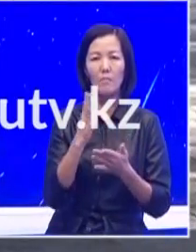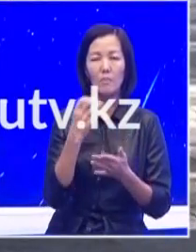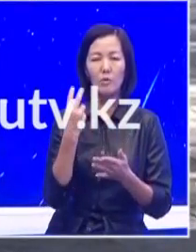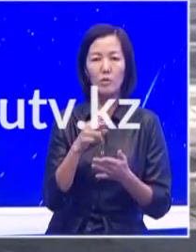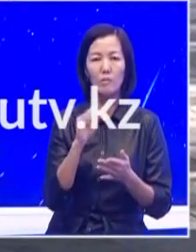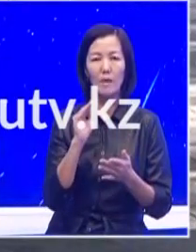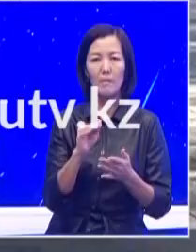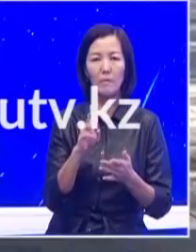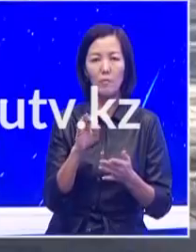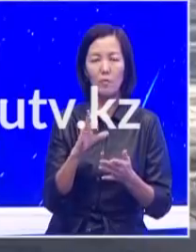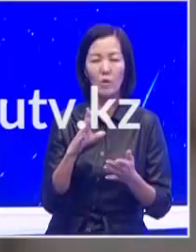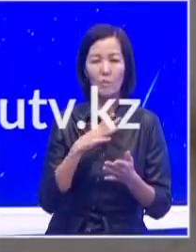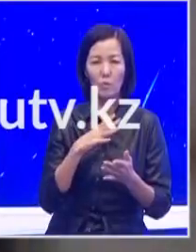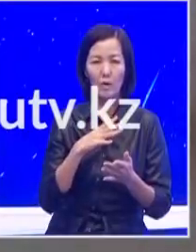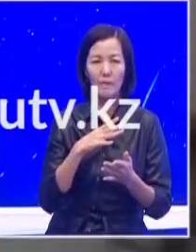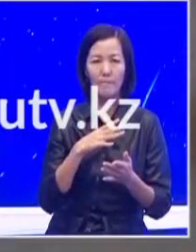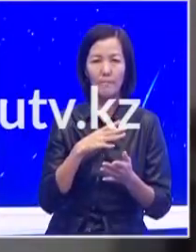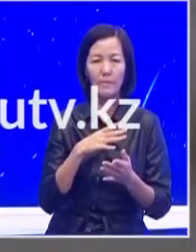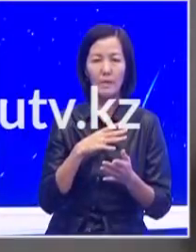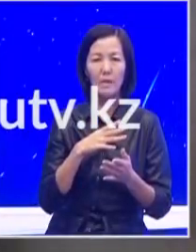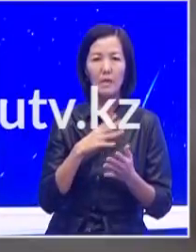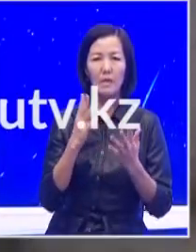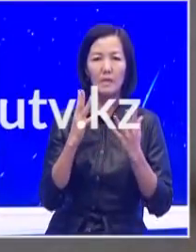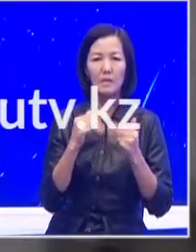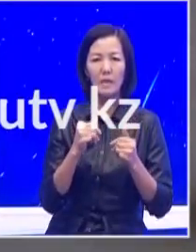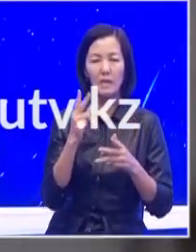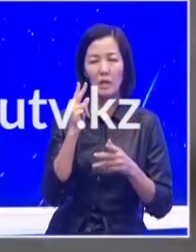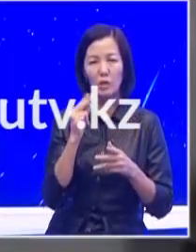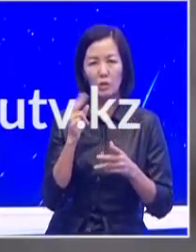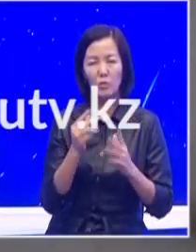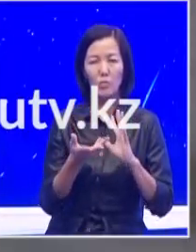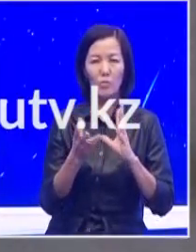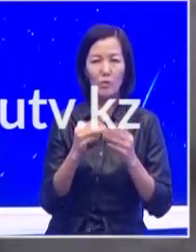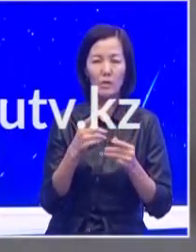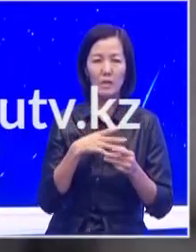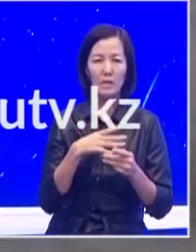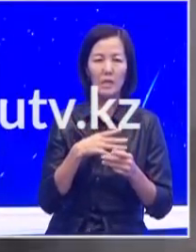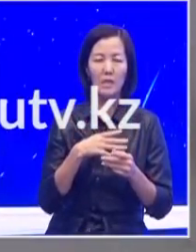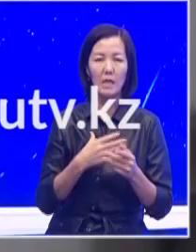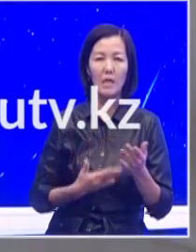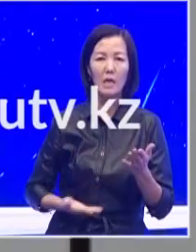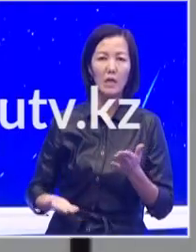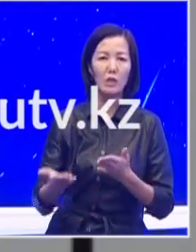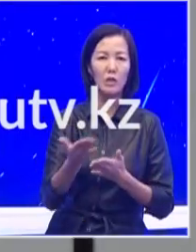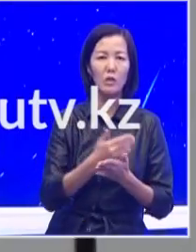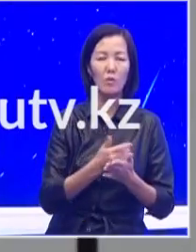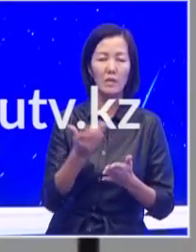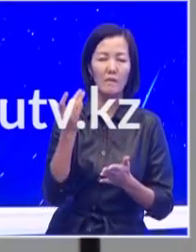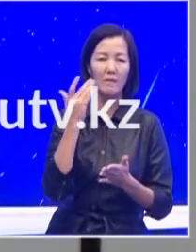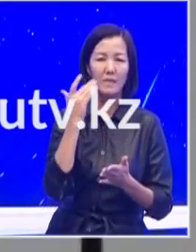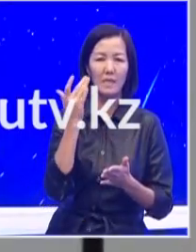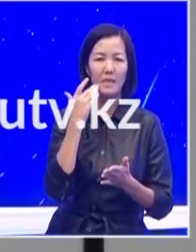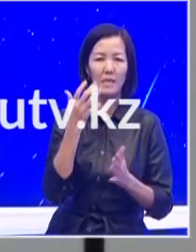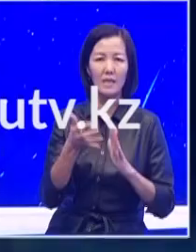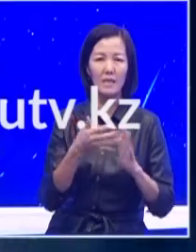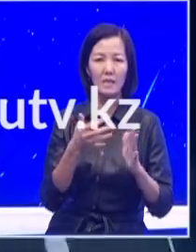520 мың тонна болған. Сандар қалай өзгерсе де, жылда егін жинау кезінде жанар жағармайдың жетпей қалуы елімізде дәстүрлі